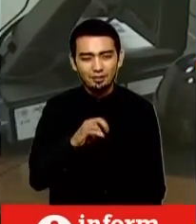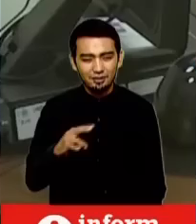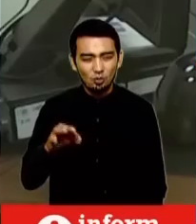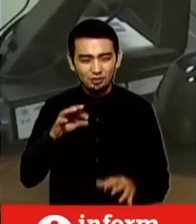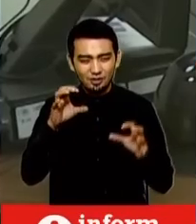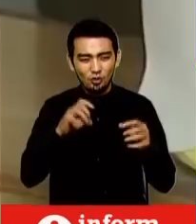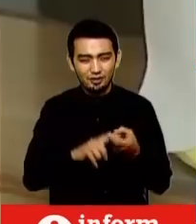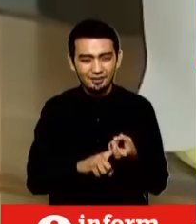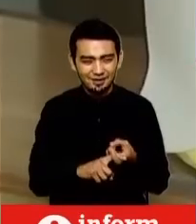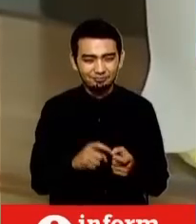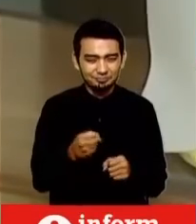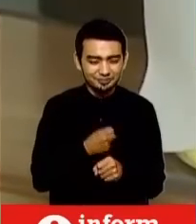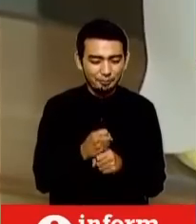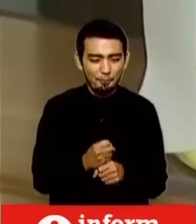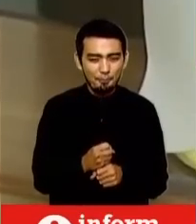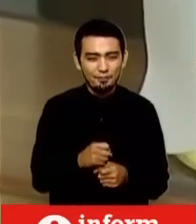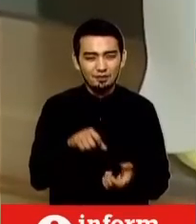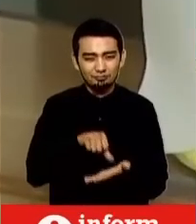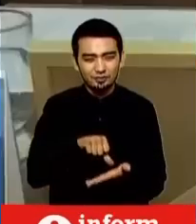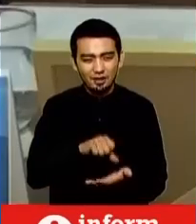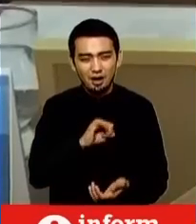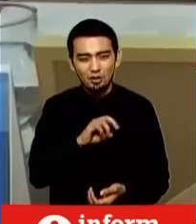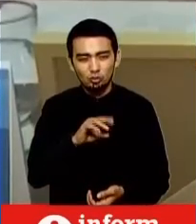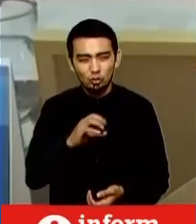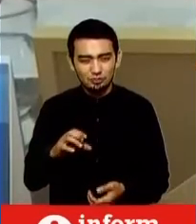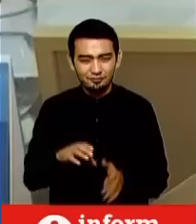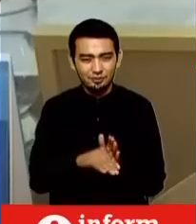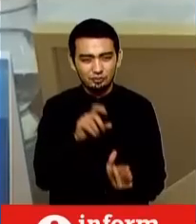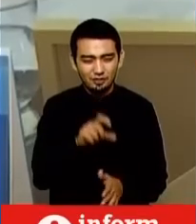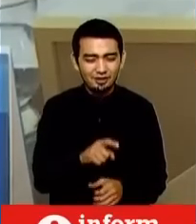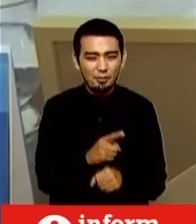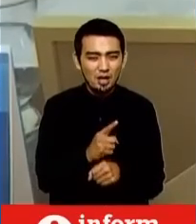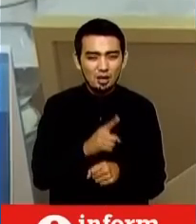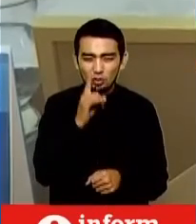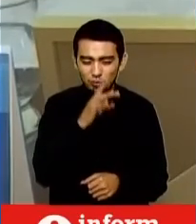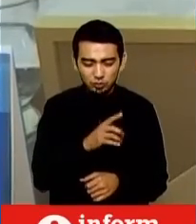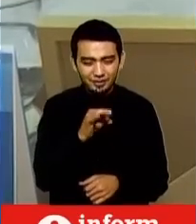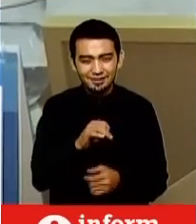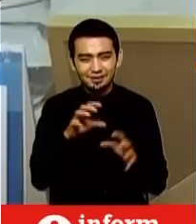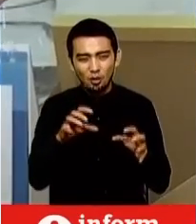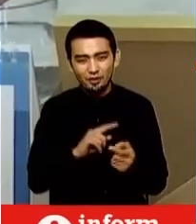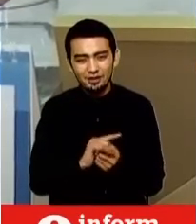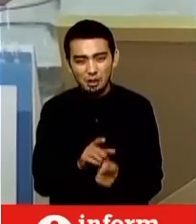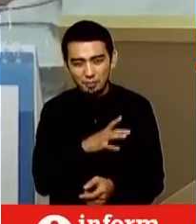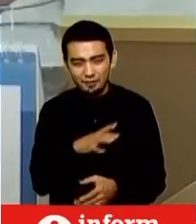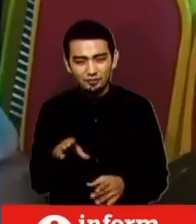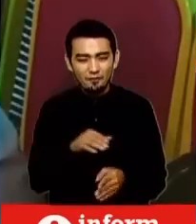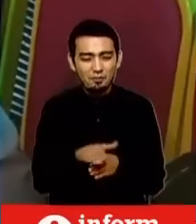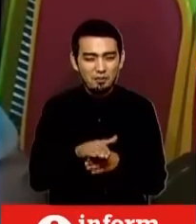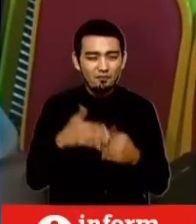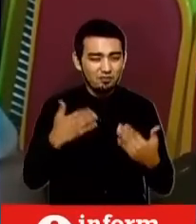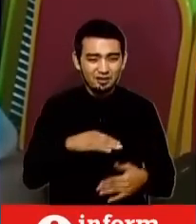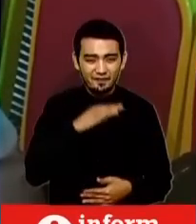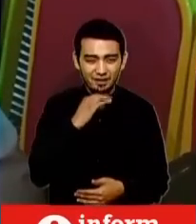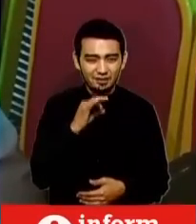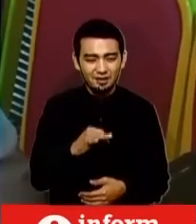заң жобасын әзірлеуге тікелей қатысқан депутат Айдос Сарым ешқандай шектеу болмайды деді. Басты заңда көзделген талаптар орындалса жеткілікті. Бұл бірізге